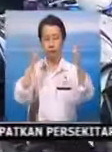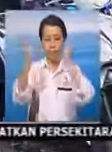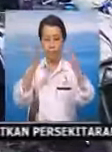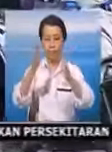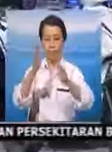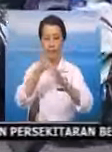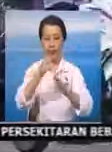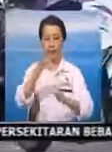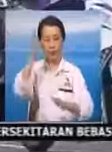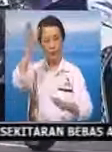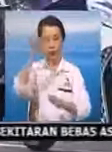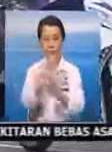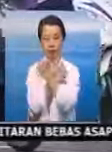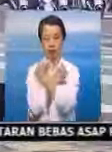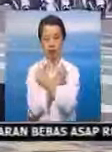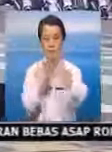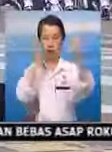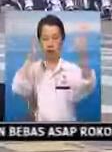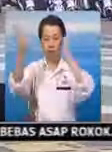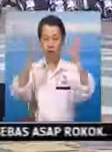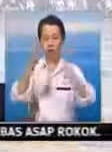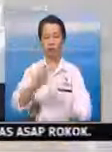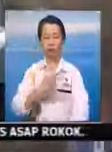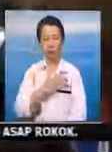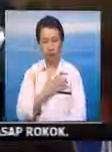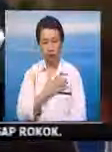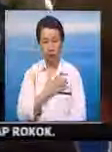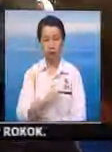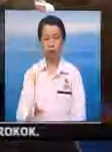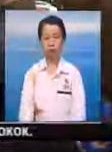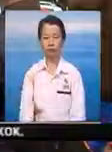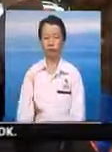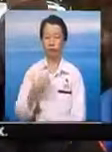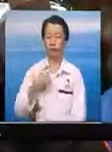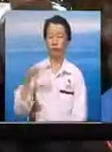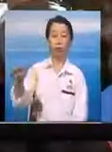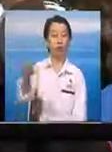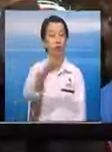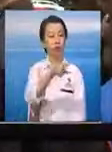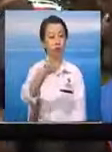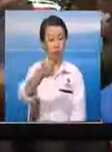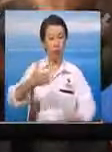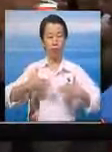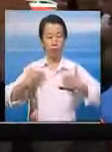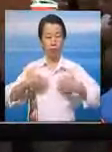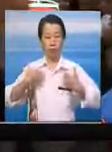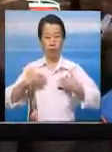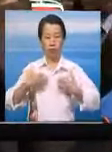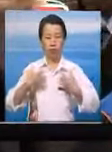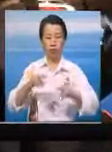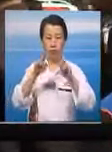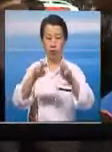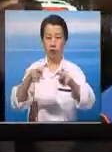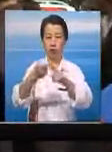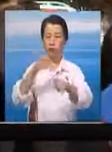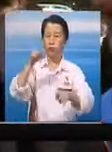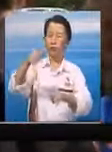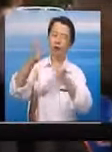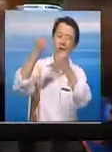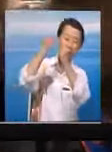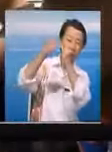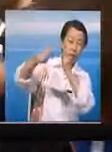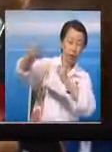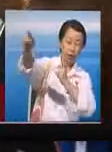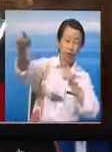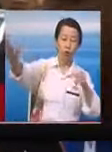berlandaskan konsep Sayangi Malaysiaku. Saya tengok sangat meriah sekali. Saya sangat gembira lihat daripada sini sampai ke hujung